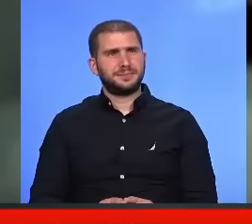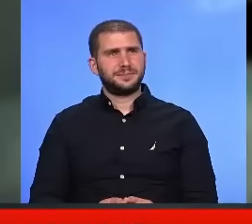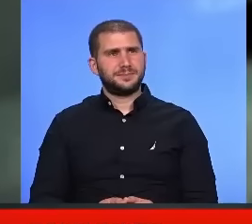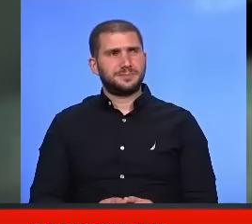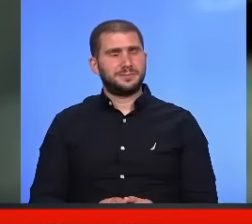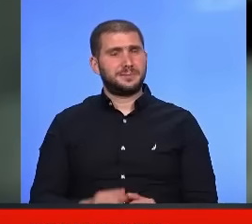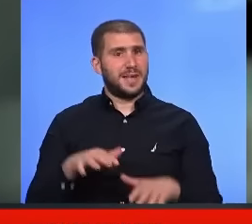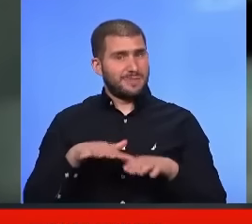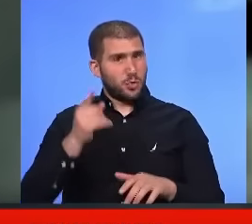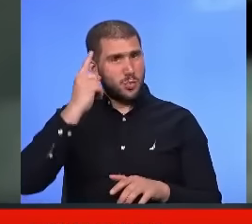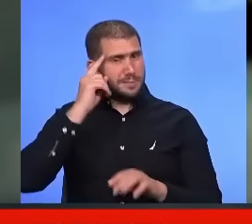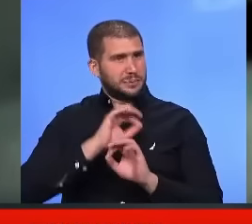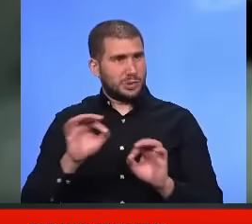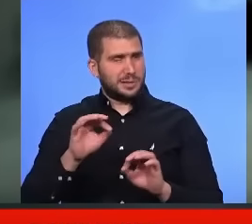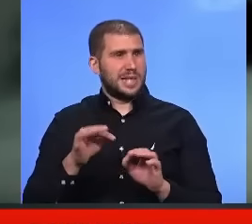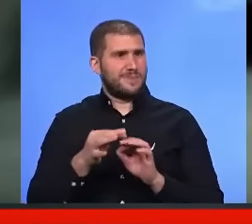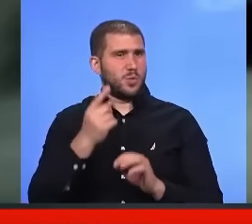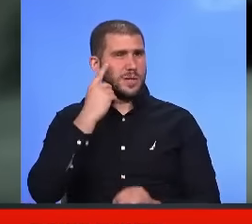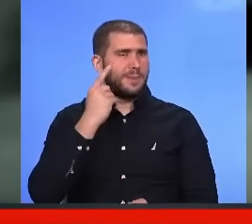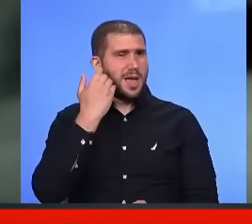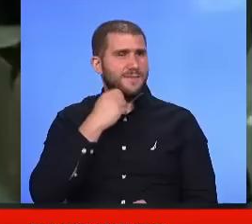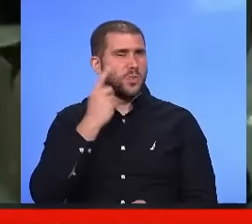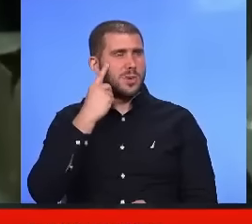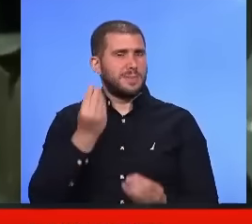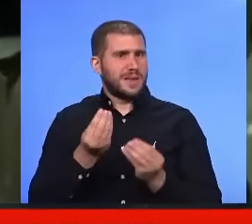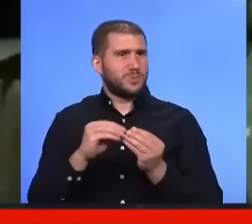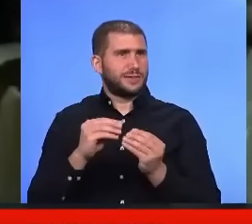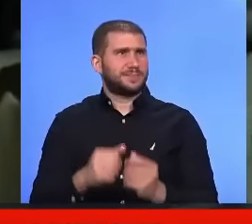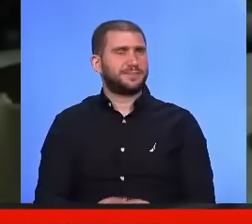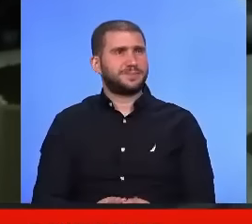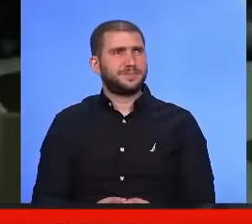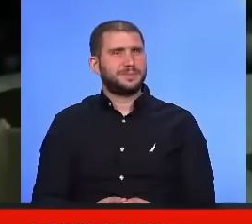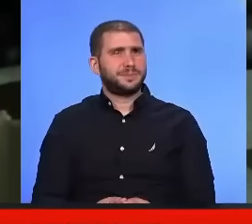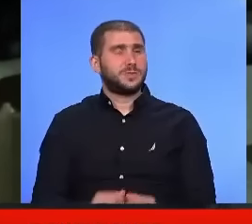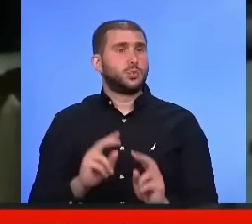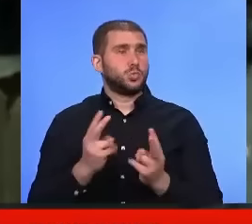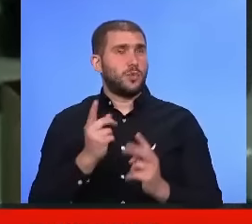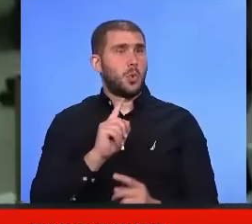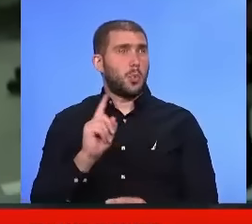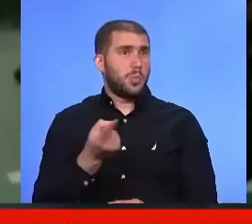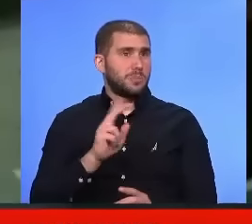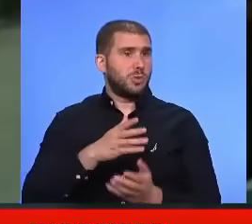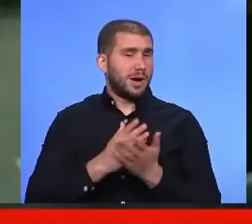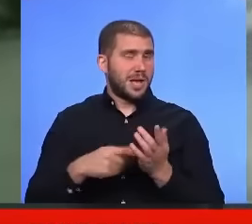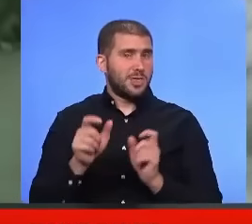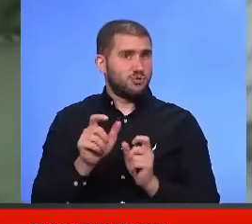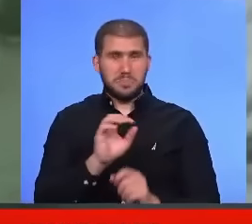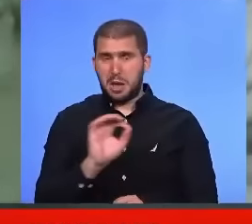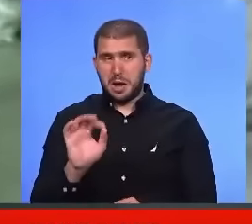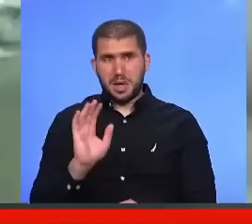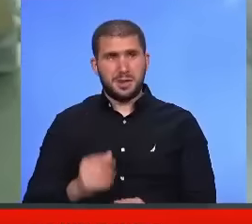לתפור הם יהודים. כן, לתפור הם יהודים. חבל שהם יודעים עוד כמה דברים. שוב פעם, לא כולם, יש ביניהם אנשים